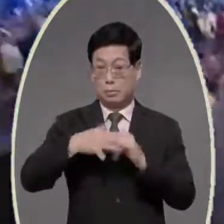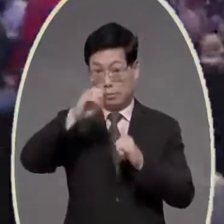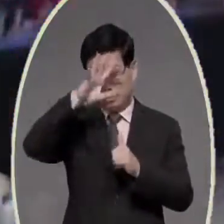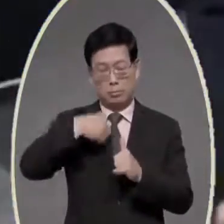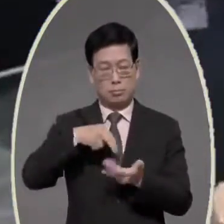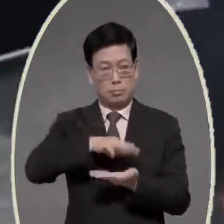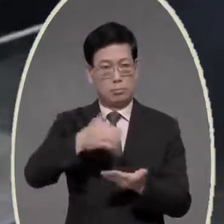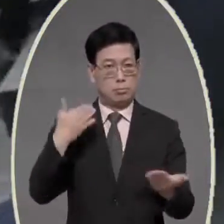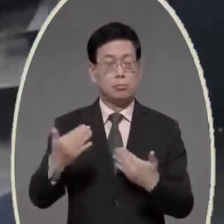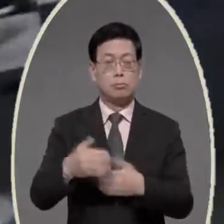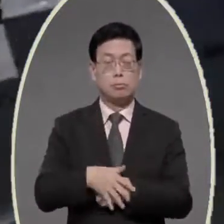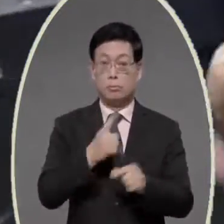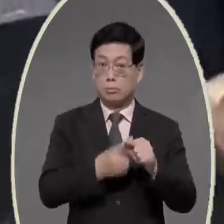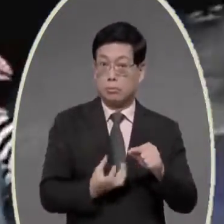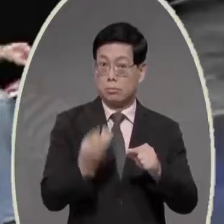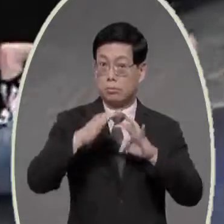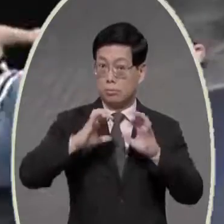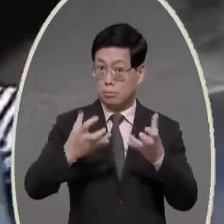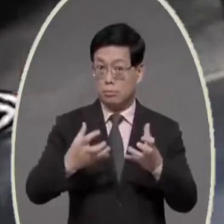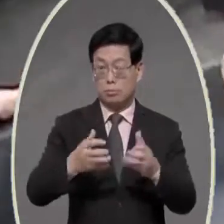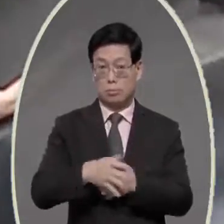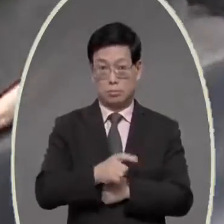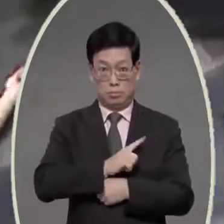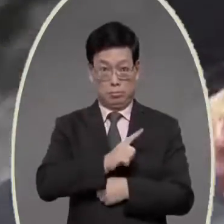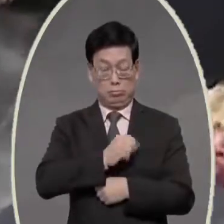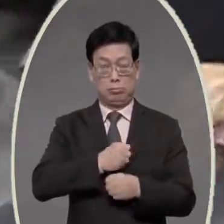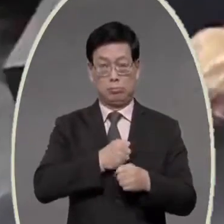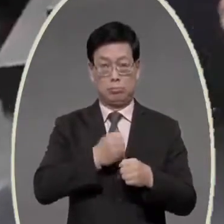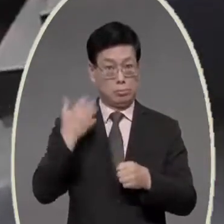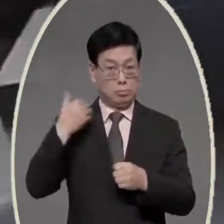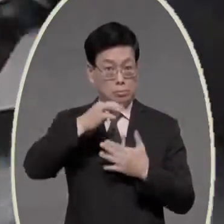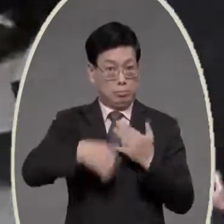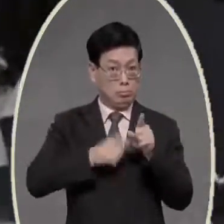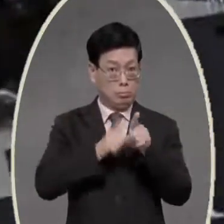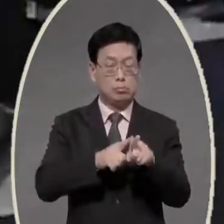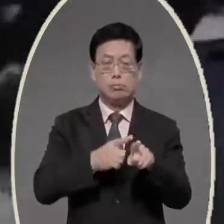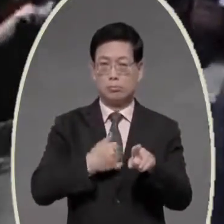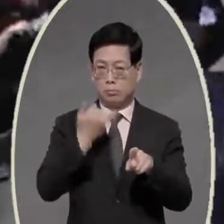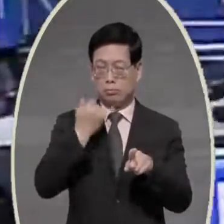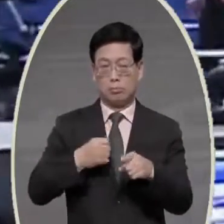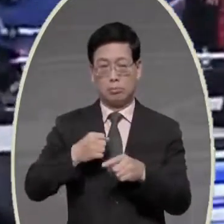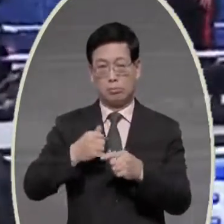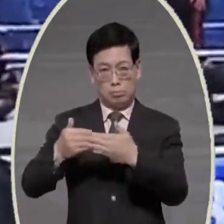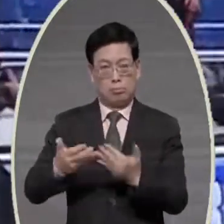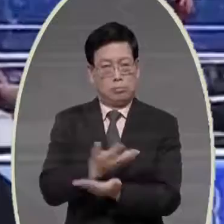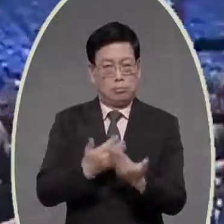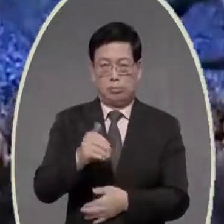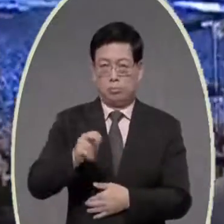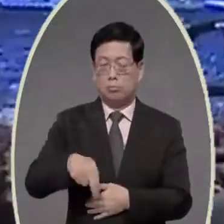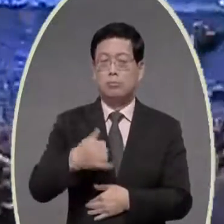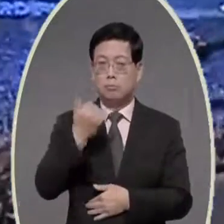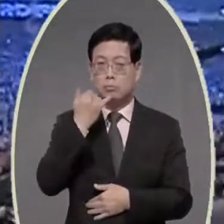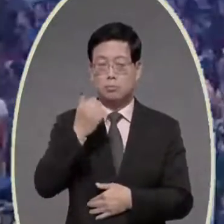的立场非常清楚，在中华民国完整的国格宪政体制之下发展两岸的交流是九